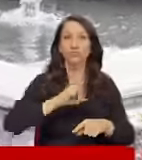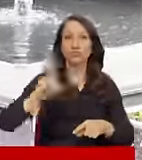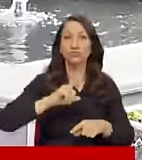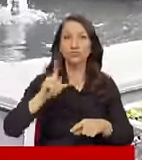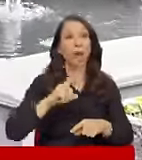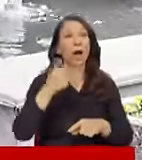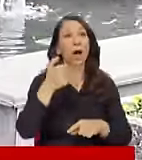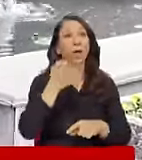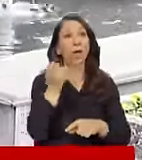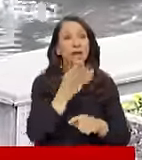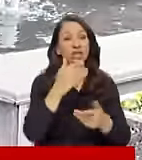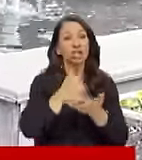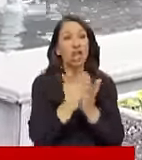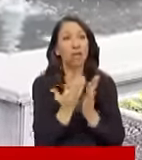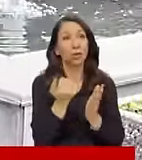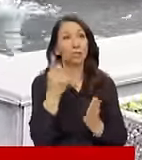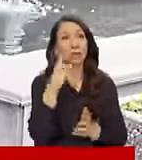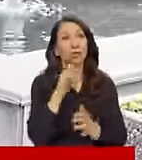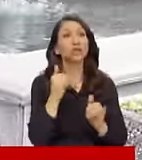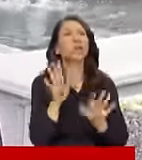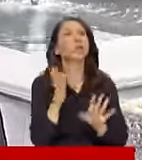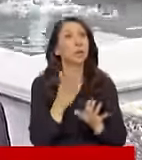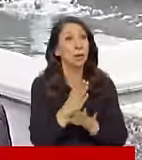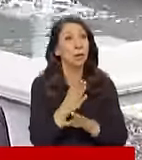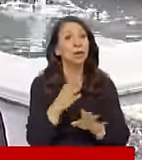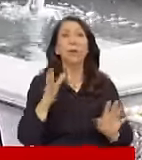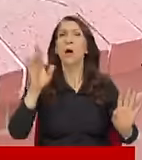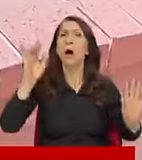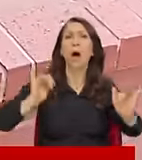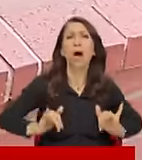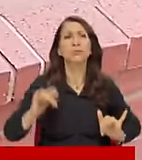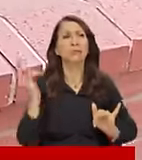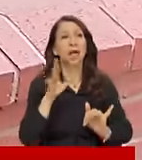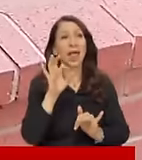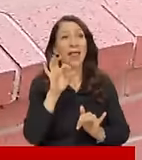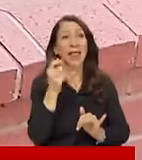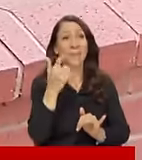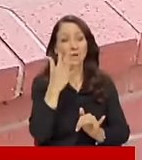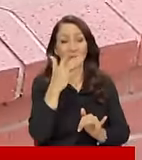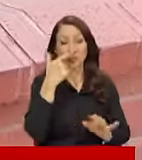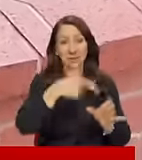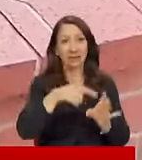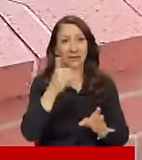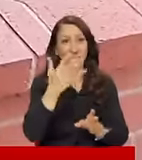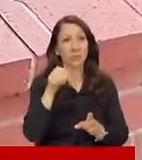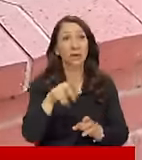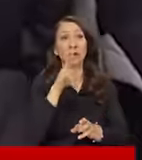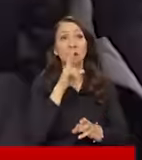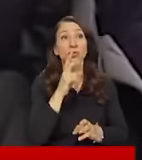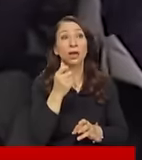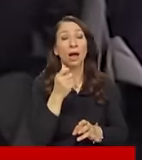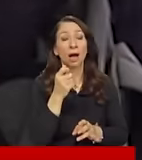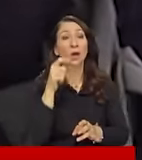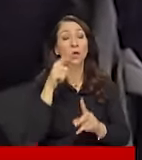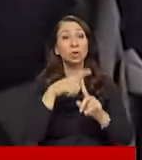diyordum. Altı tane çeyrek alıyordum her ay. Şaka demiyorum. Kral gibi geçiniyordum. 50 liraya 5 litre benzin alıyordum. Şimdi 200 lira.